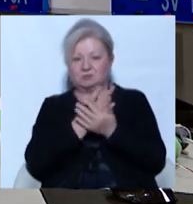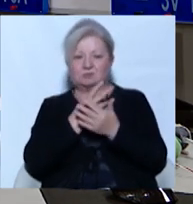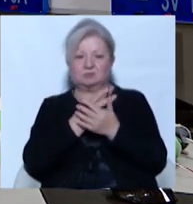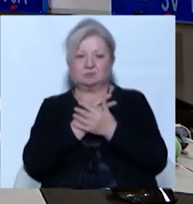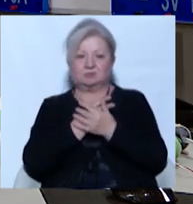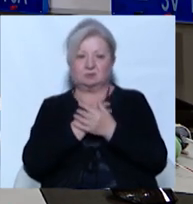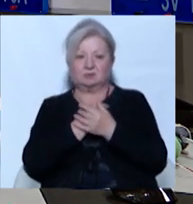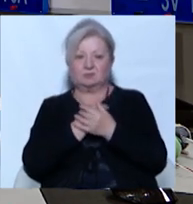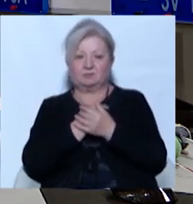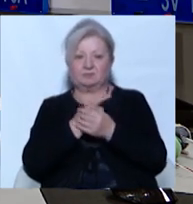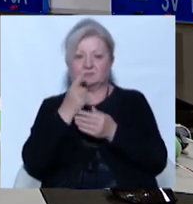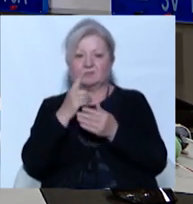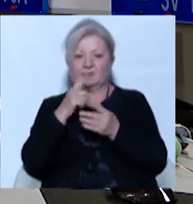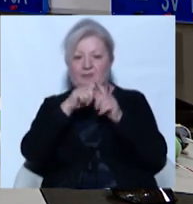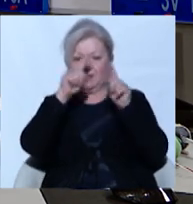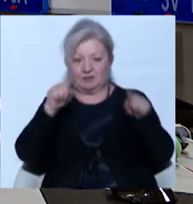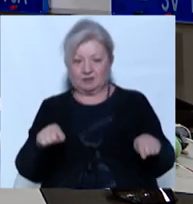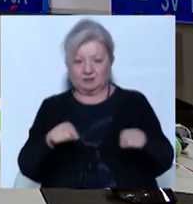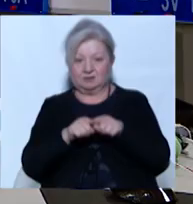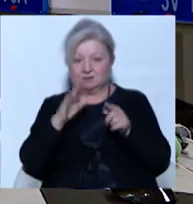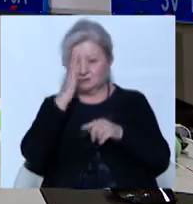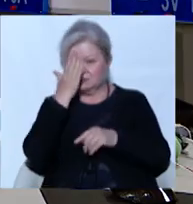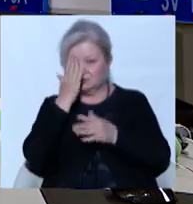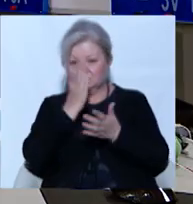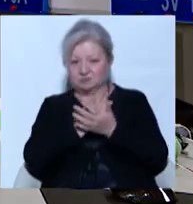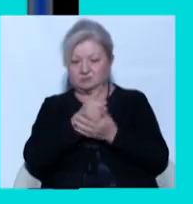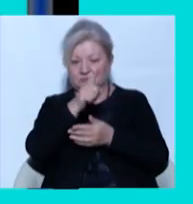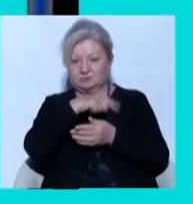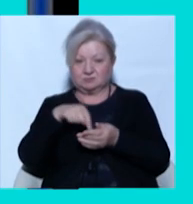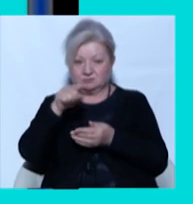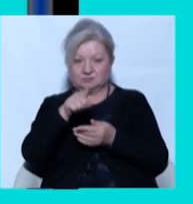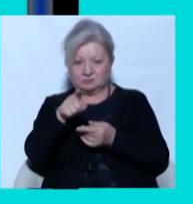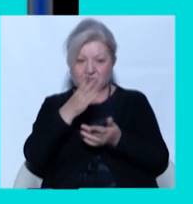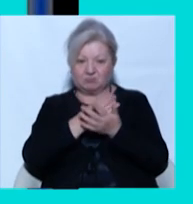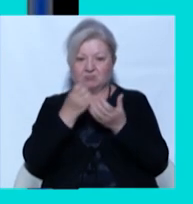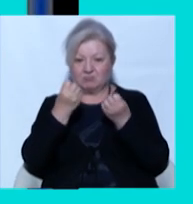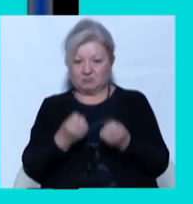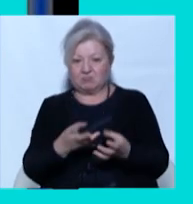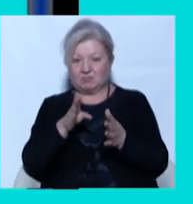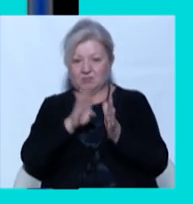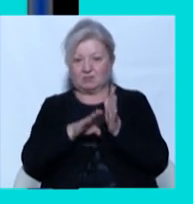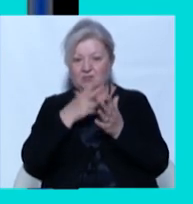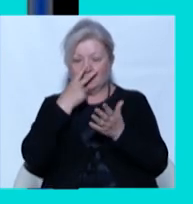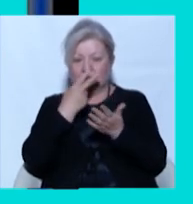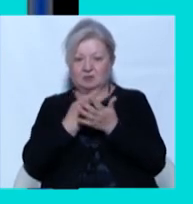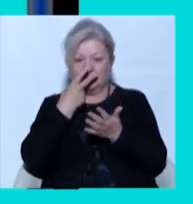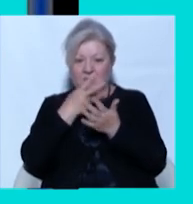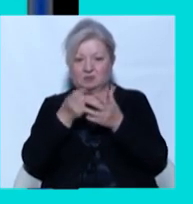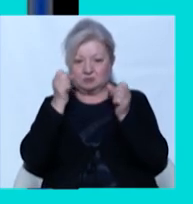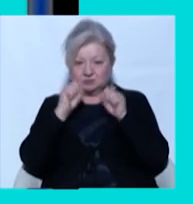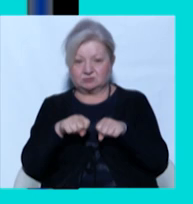და გამოსახულებას შორის. გამოსახულება არის წარმოსახვითი და სარკე წარმოადგენს კიდევ ერთხელ სიმეტრიის ღერძს.